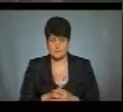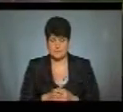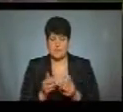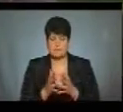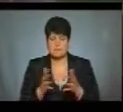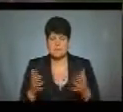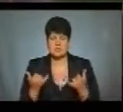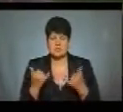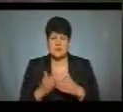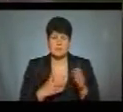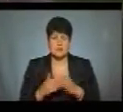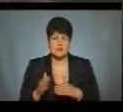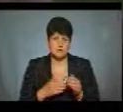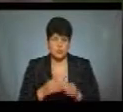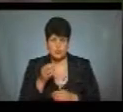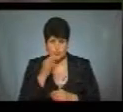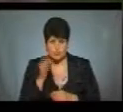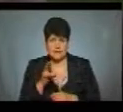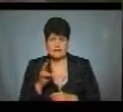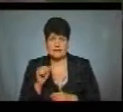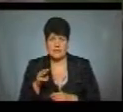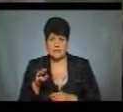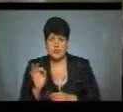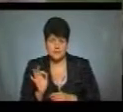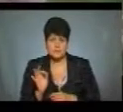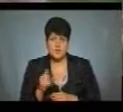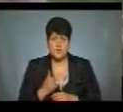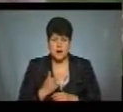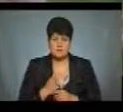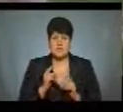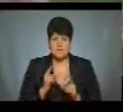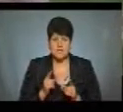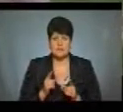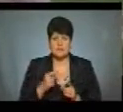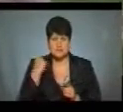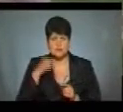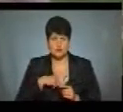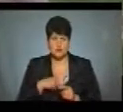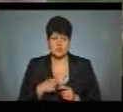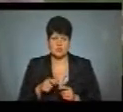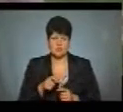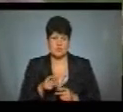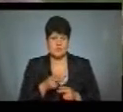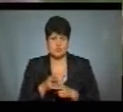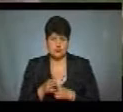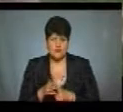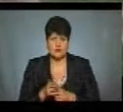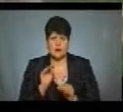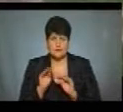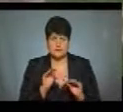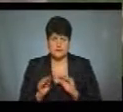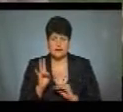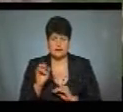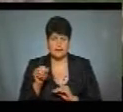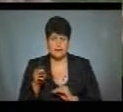зараз практикуємо досвід натовської армії і навіть психологічна смуга перешкод, яка обладнана вже за натовськими стандартами,